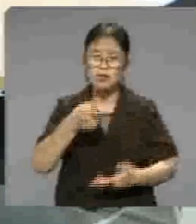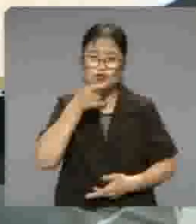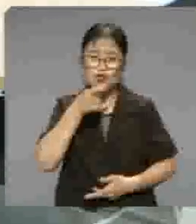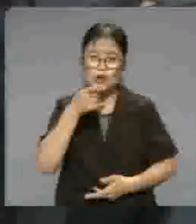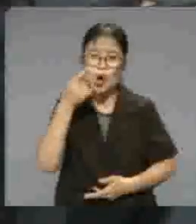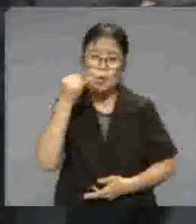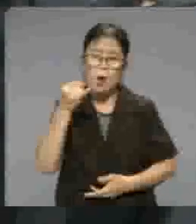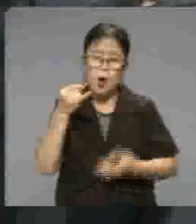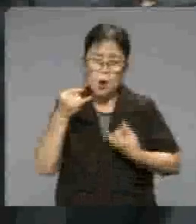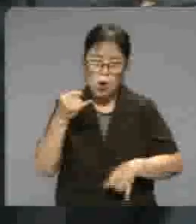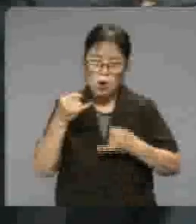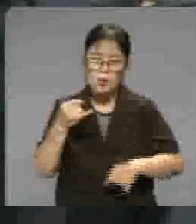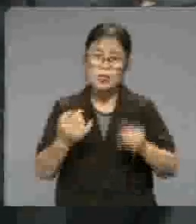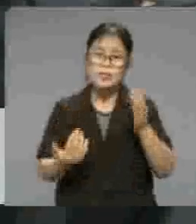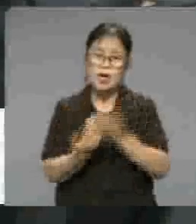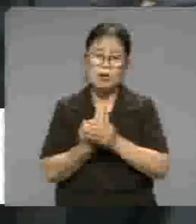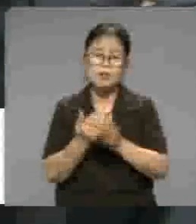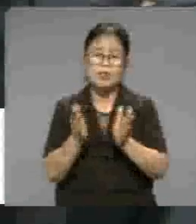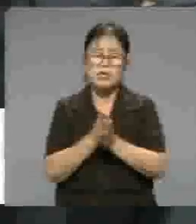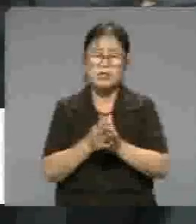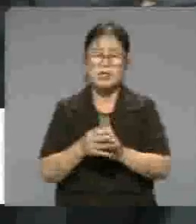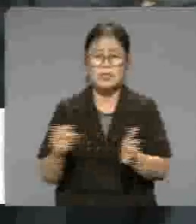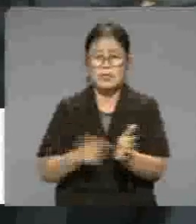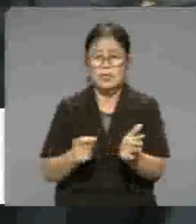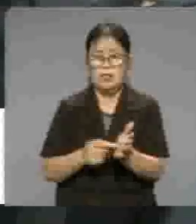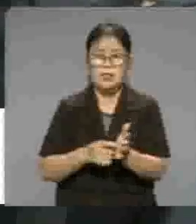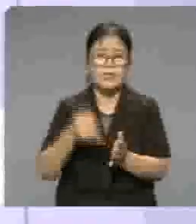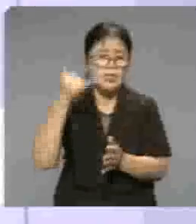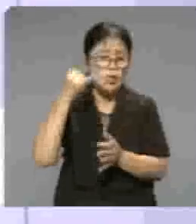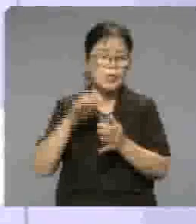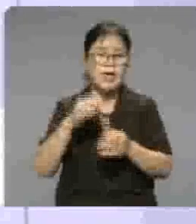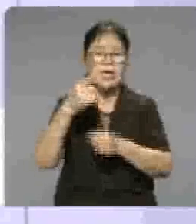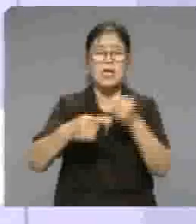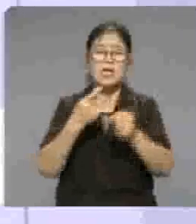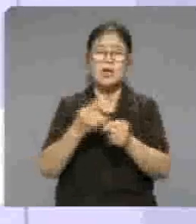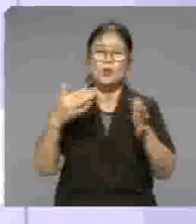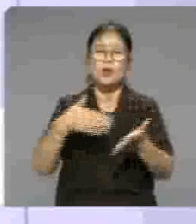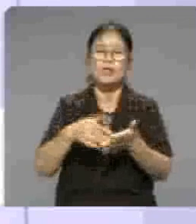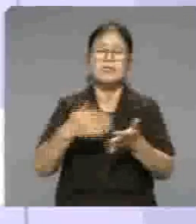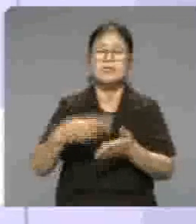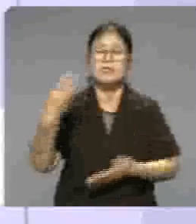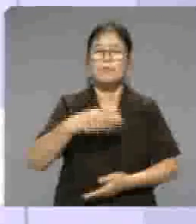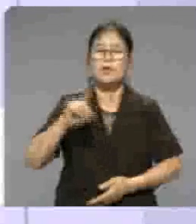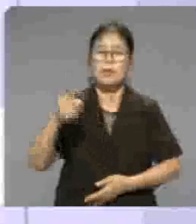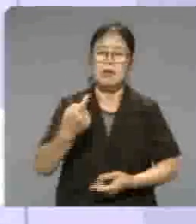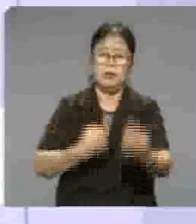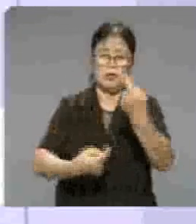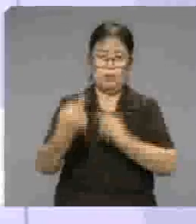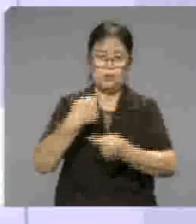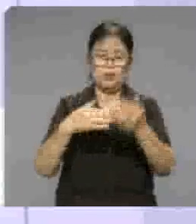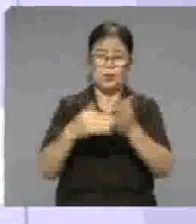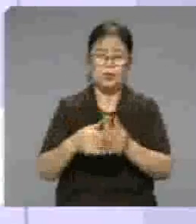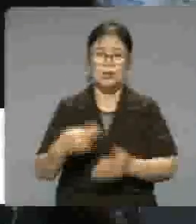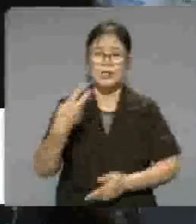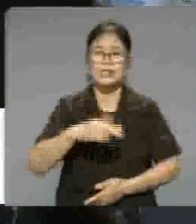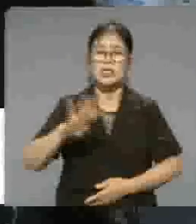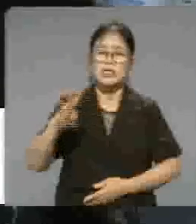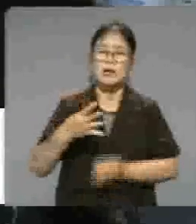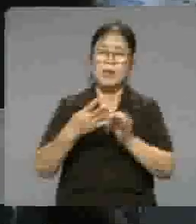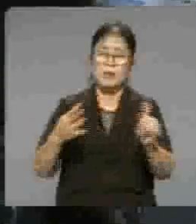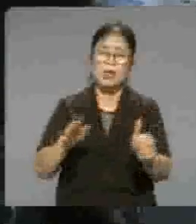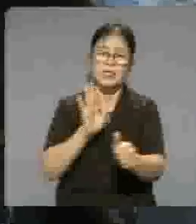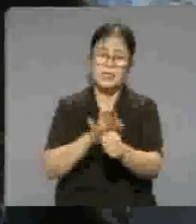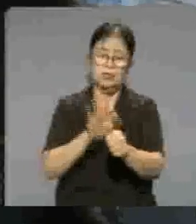세모녀 사건으로 시작된 긴급복지 한라인. 1년 동안 3,100여 명이 접수했고 2,400여 명은